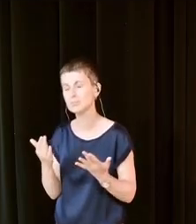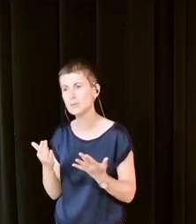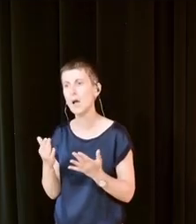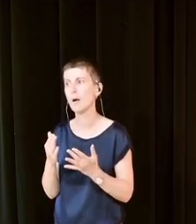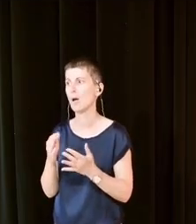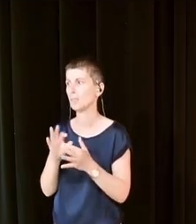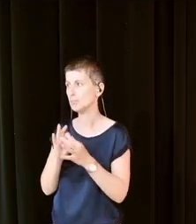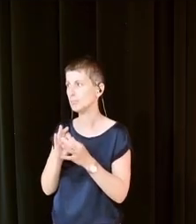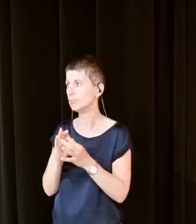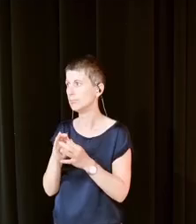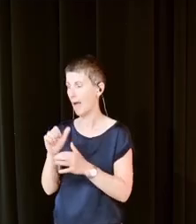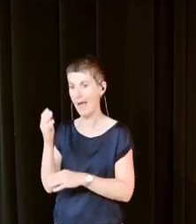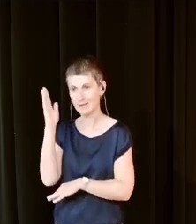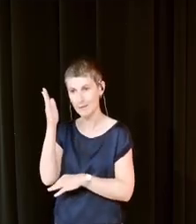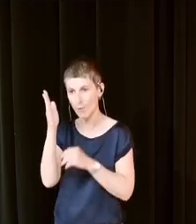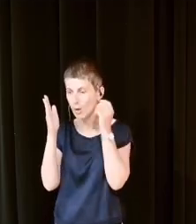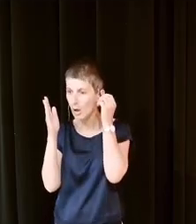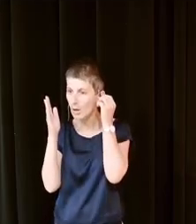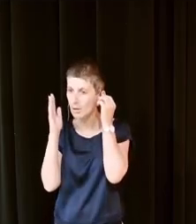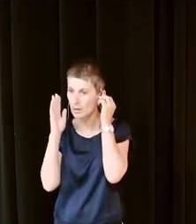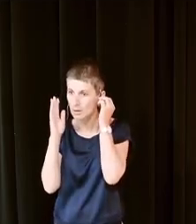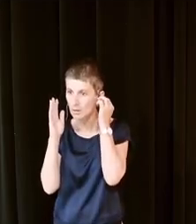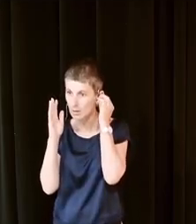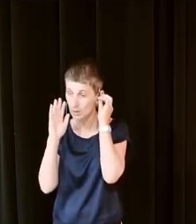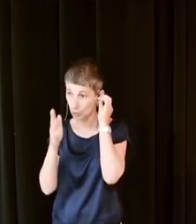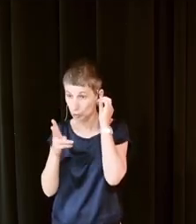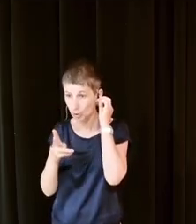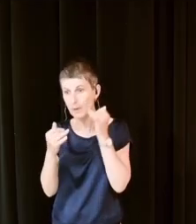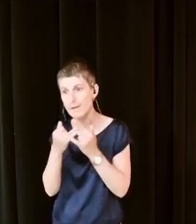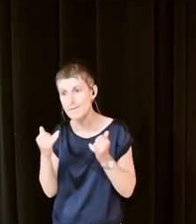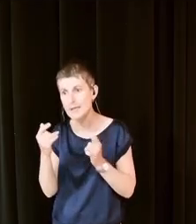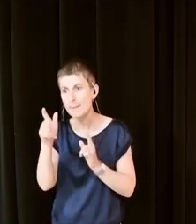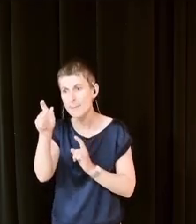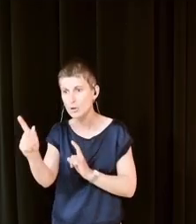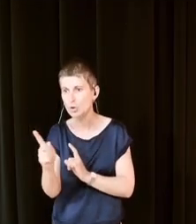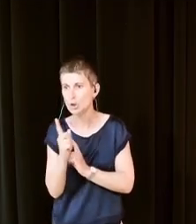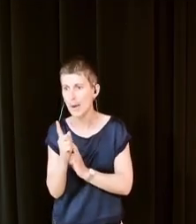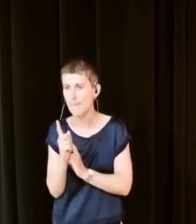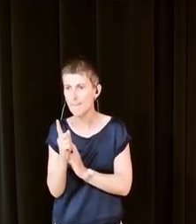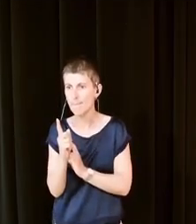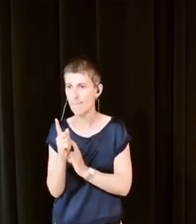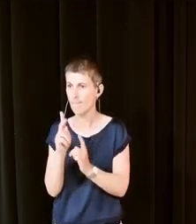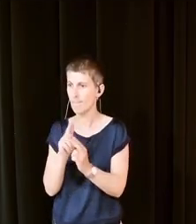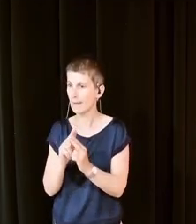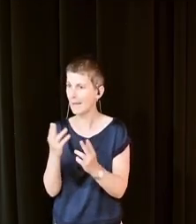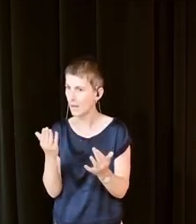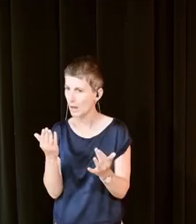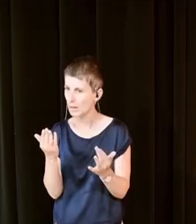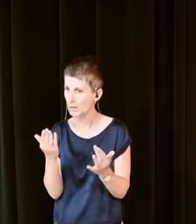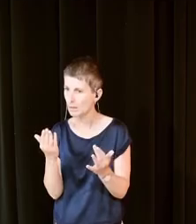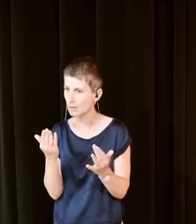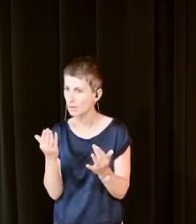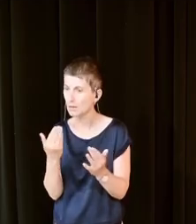meiner Kollegin vorab, ist es ja schon die Frage, gebe ich dem Raum, also begegne ich dem Menschen in seiner Situation so, dass ich nicht